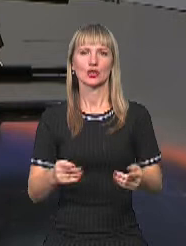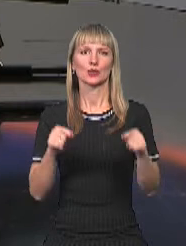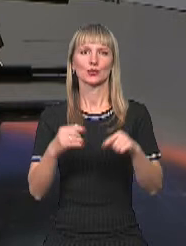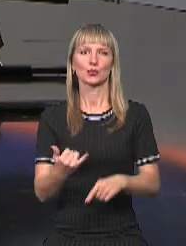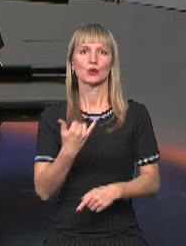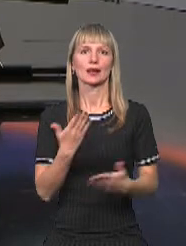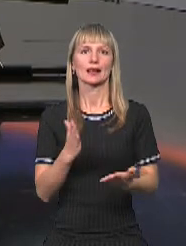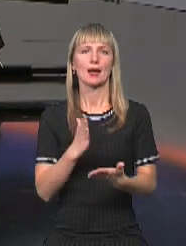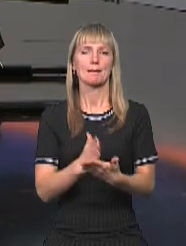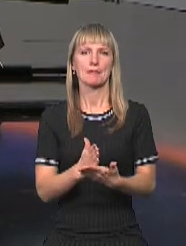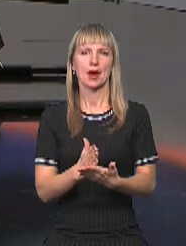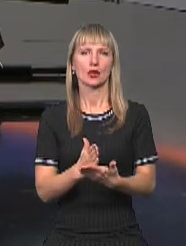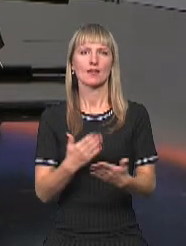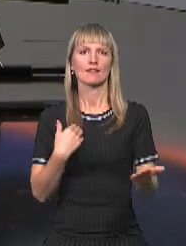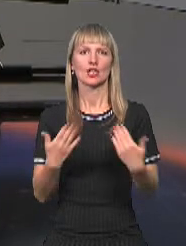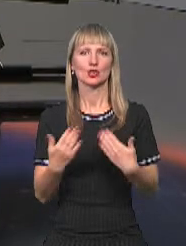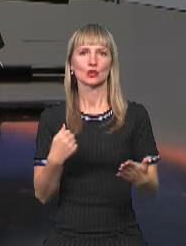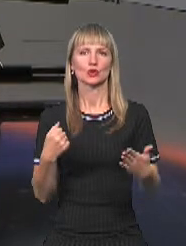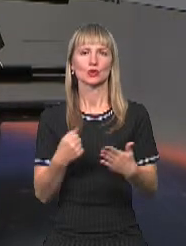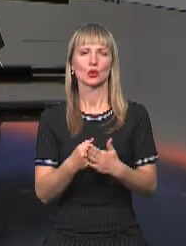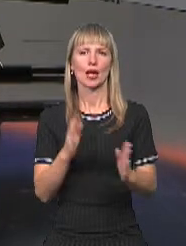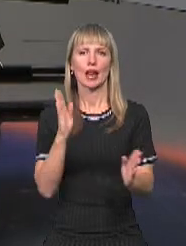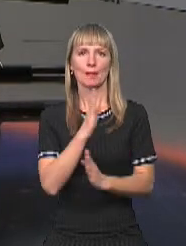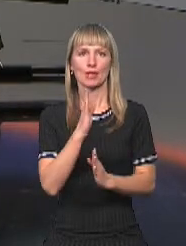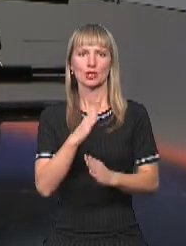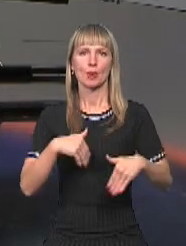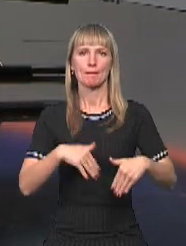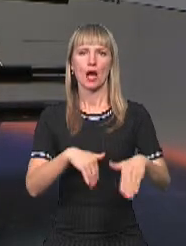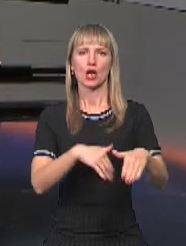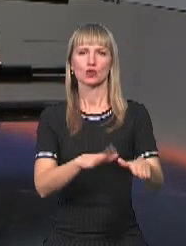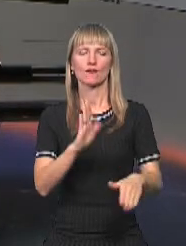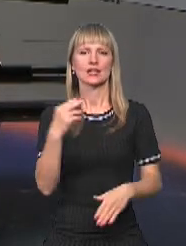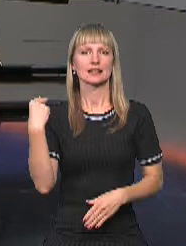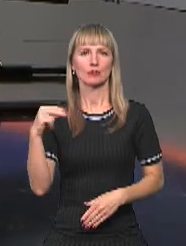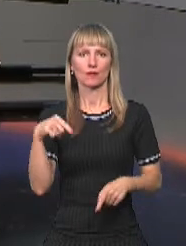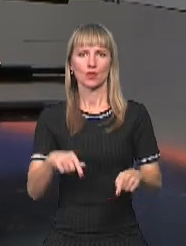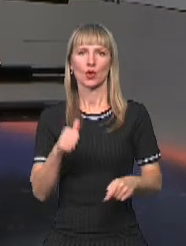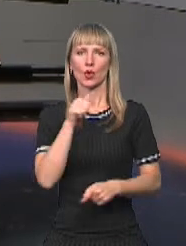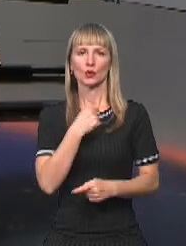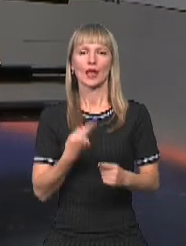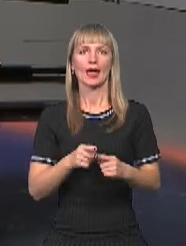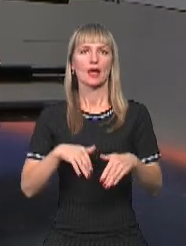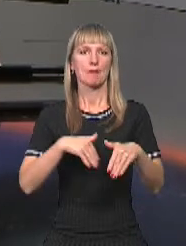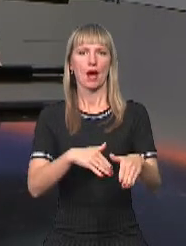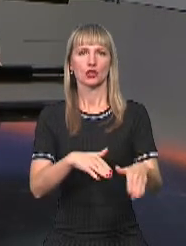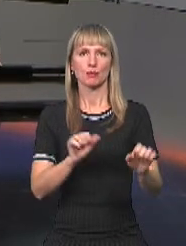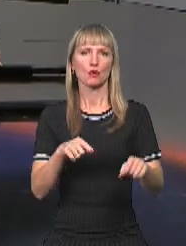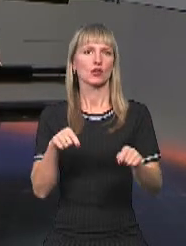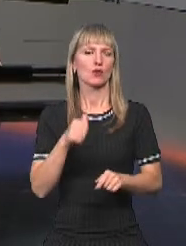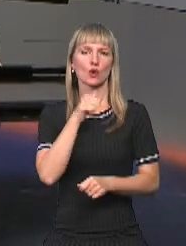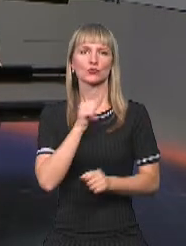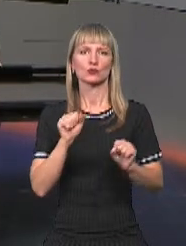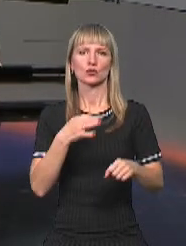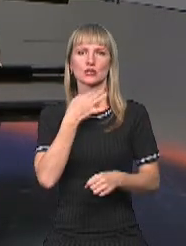які мають безпосереднє відношення до кліматичного маршу в Запоріжжі цього року. Ці марші, може і не цього року, зараз дізнаємося,